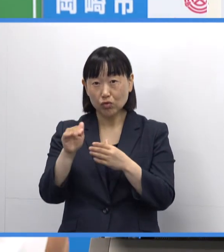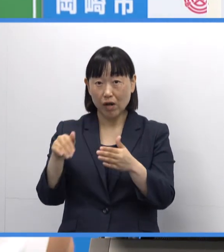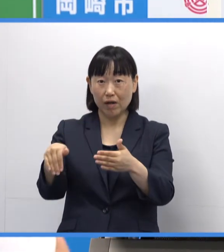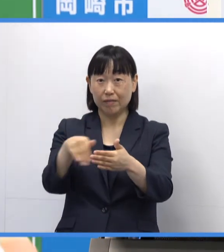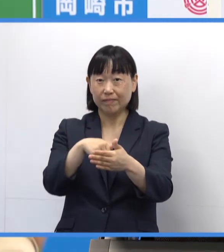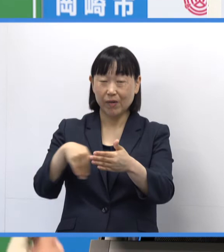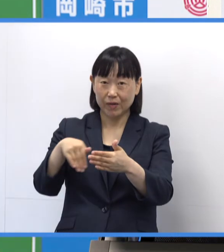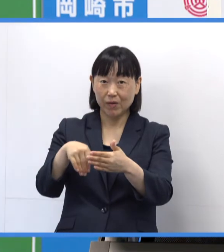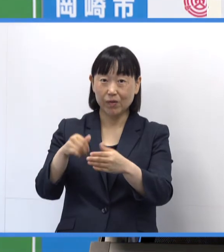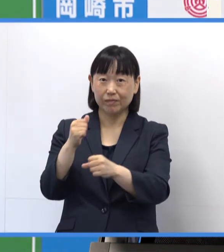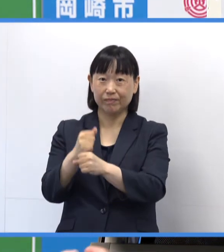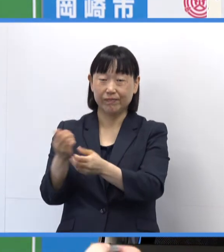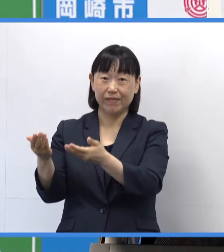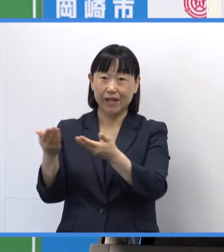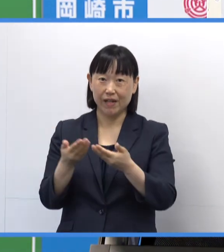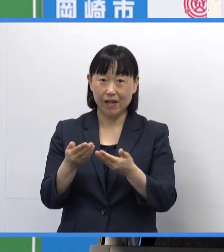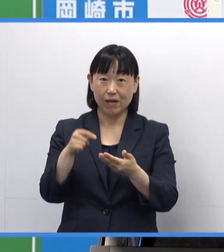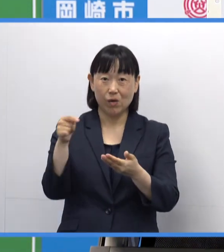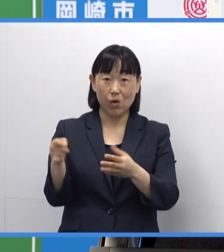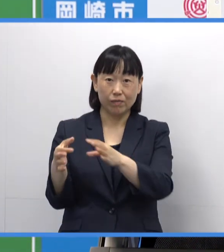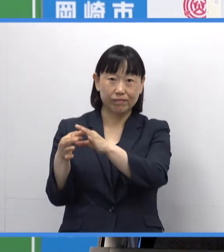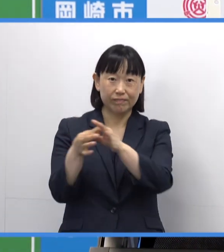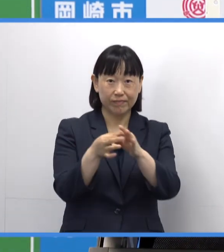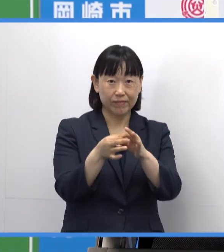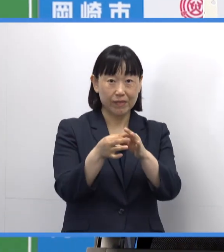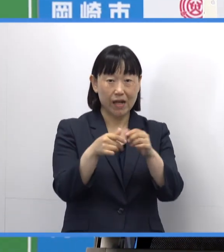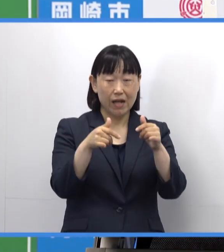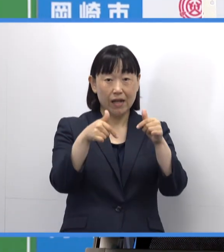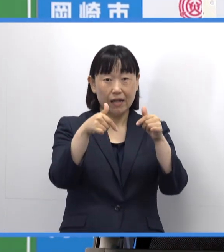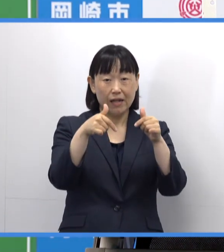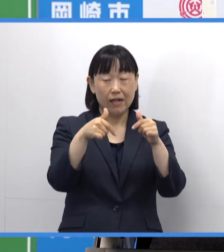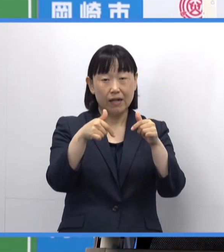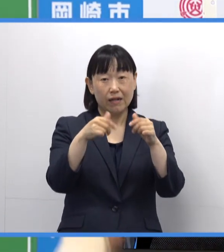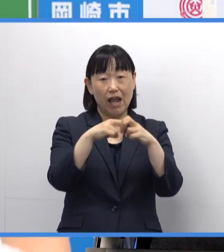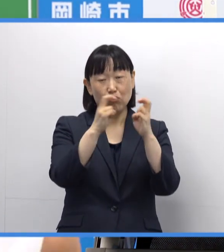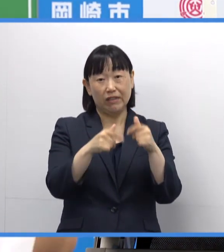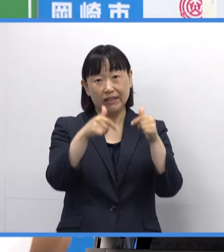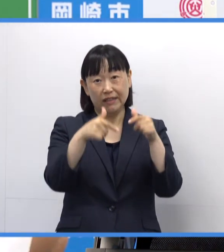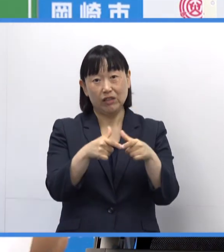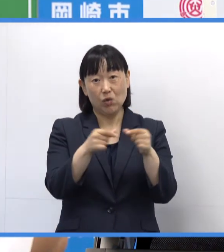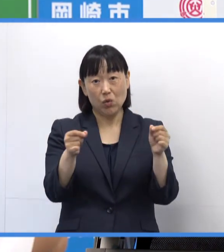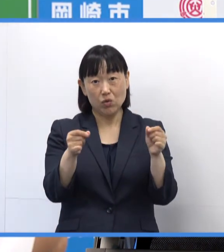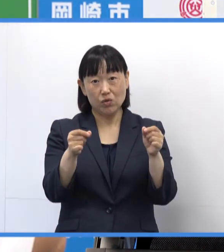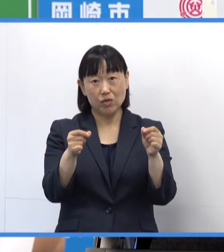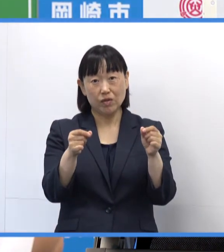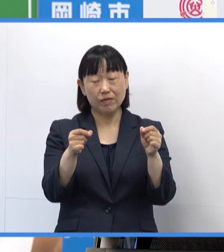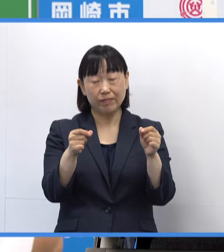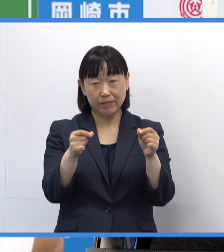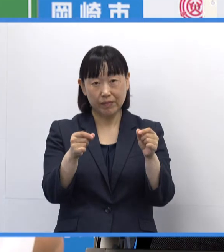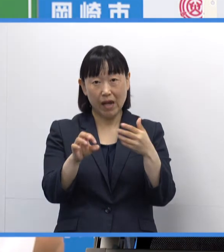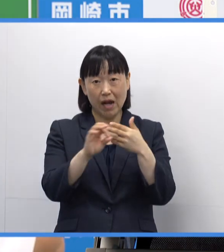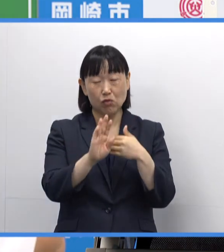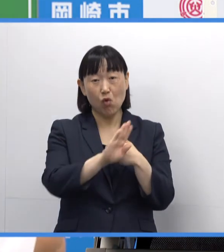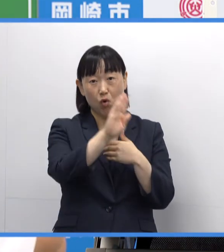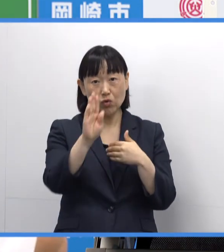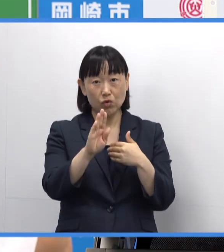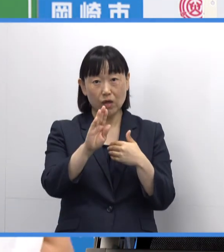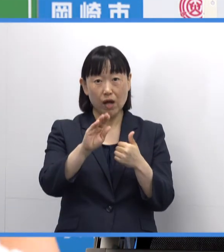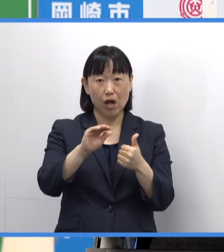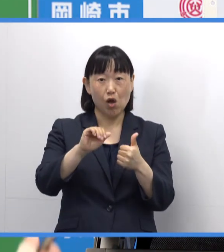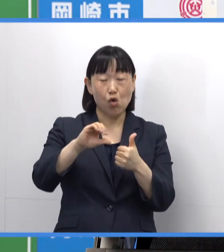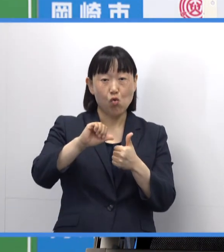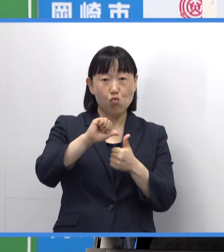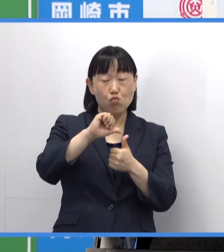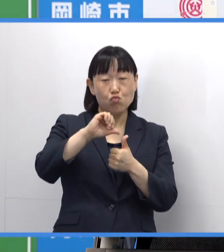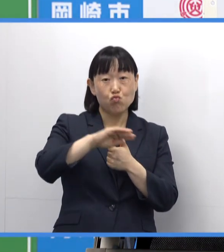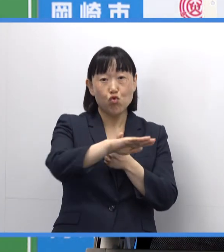ツを NTT 西日本さんが提供されている仮想空間のプラットフォームドアで展開